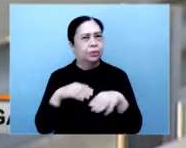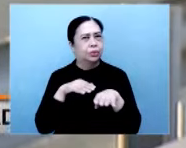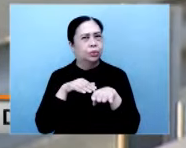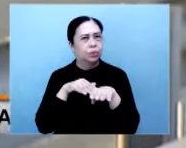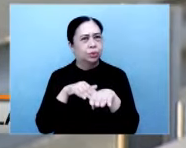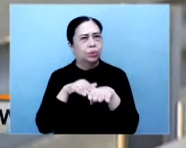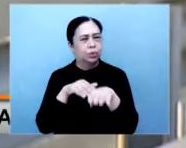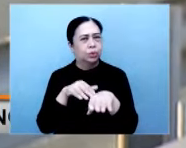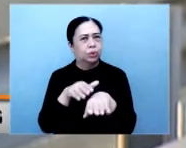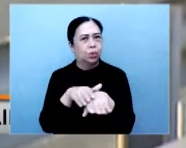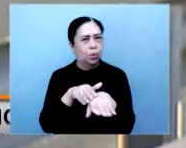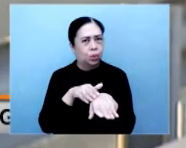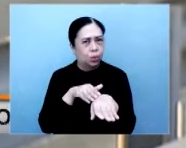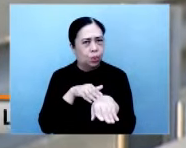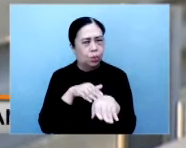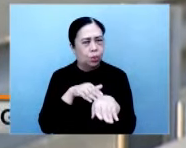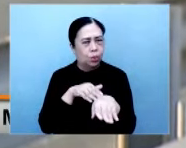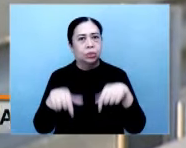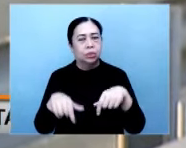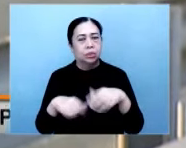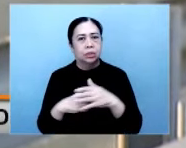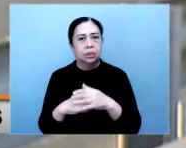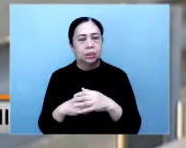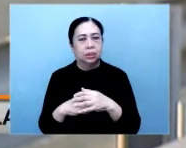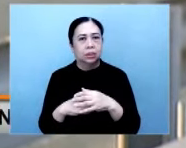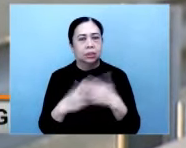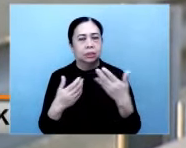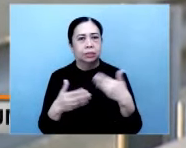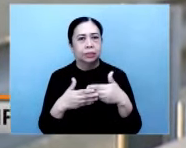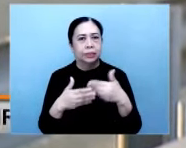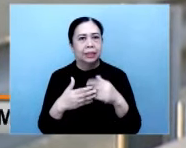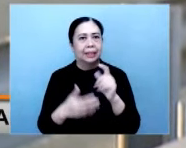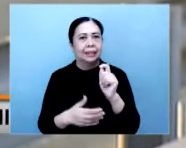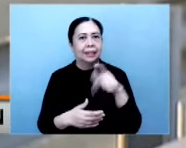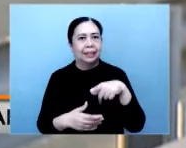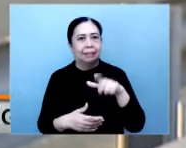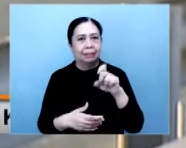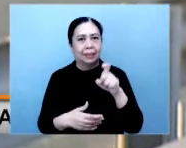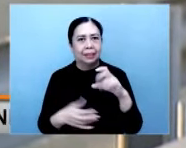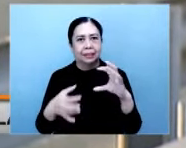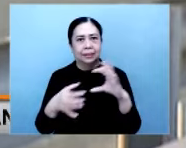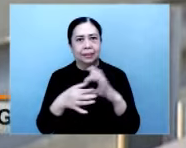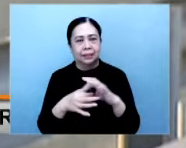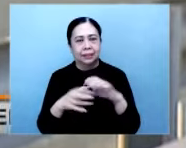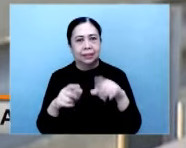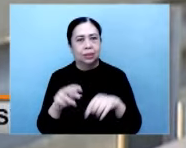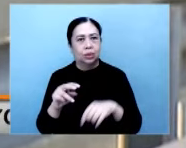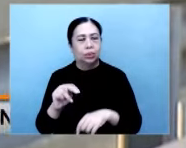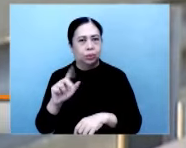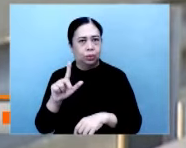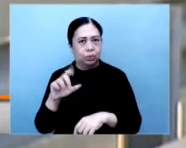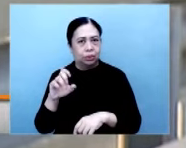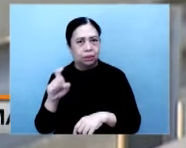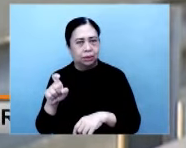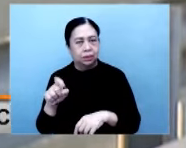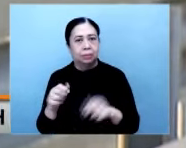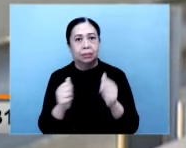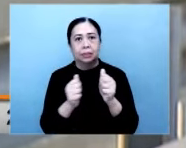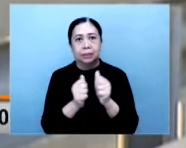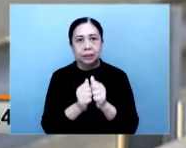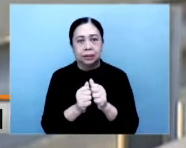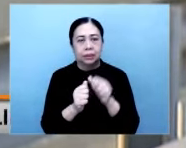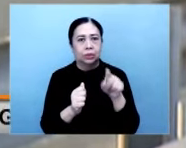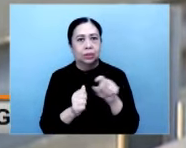or area na nga doon sa may bukana ng Tiplex. Ito yung magkukonekta na dito sa North Luzon Expressway. Maging doon sa